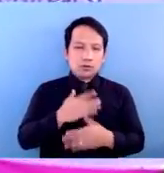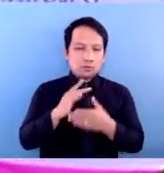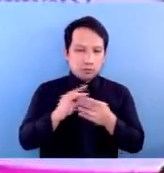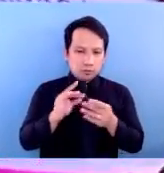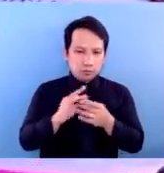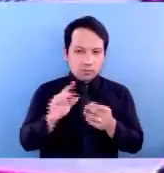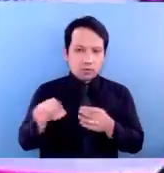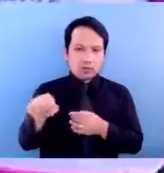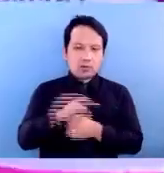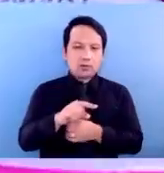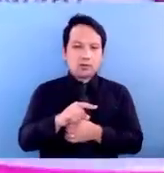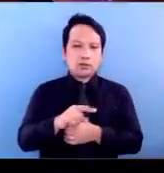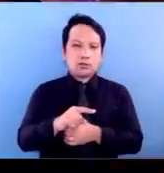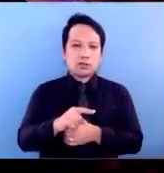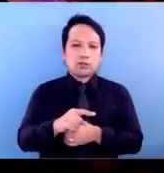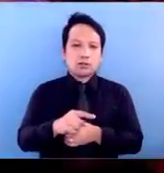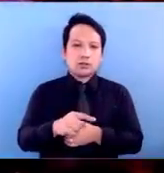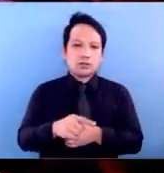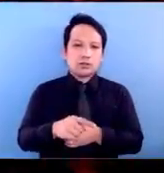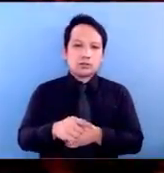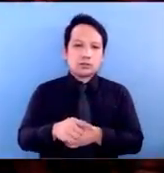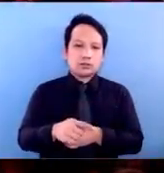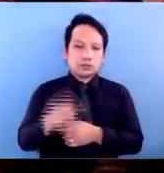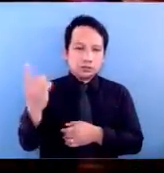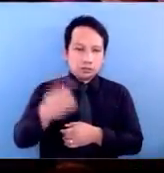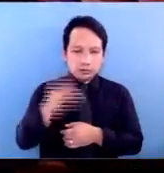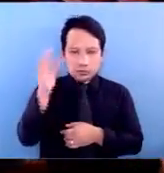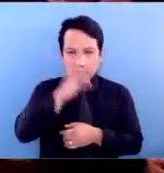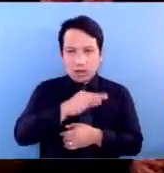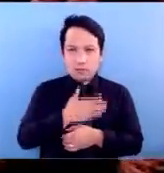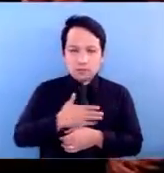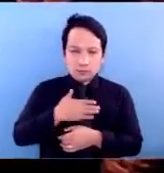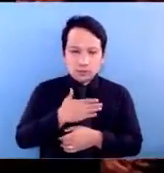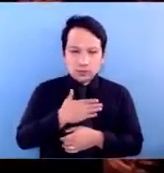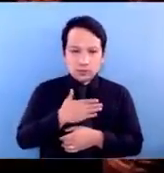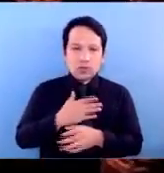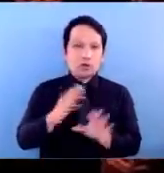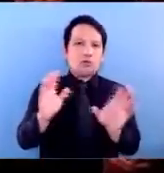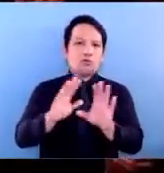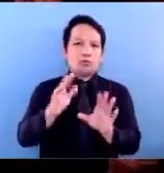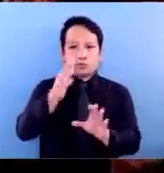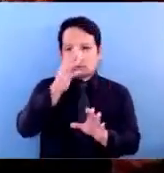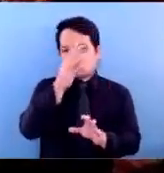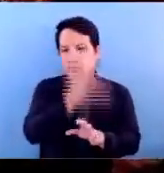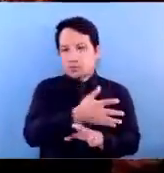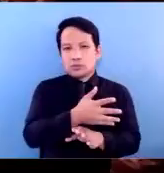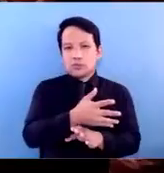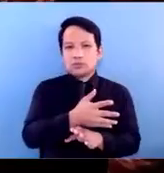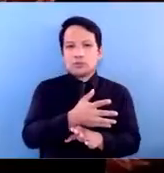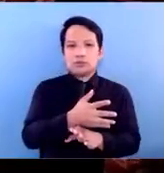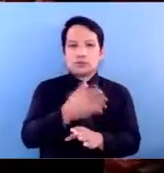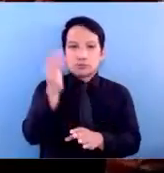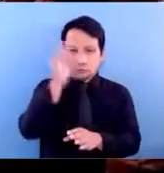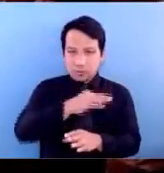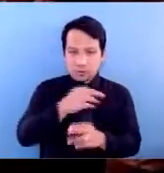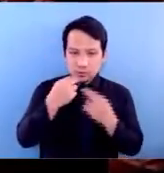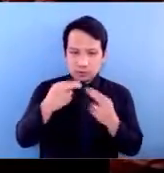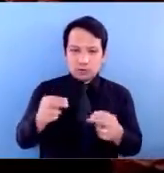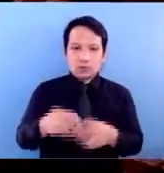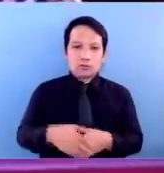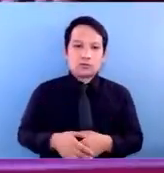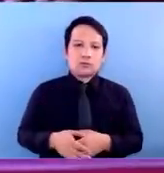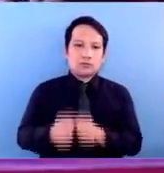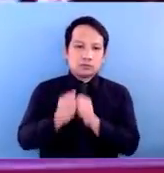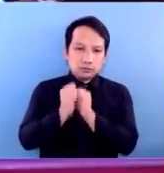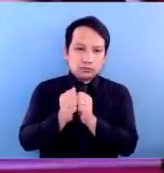pagiging tampulan niya ng fake news. Kaya pakiusap niya, huwag deadmahin ang fake news. Sabay-sabay po tayo sa